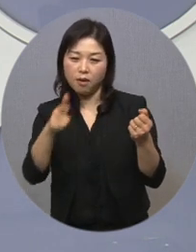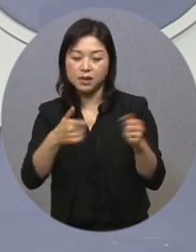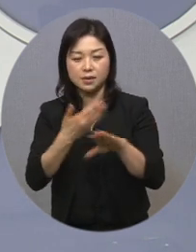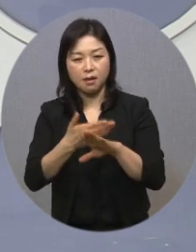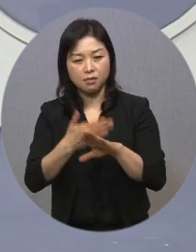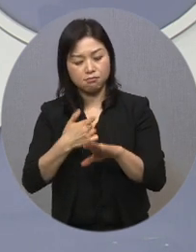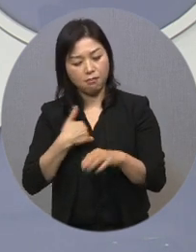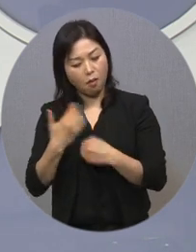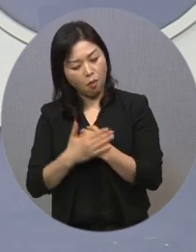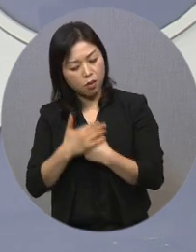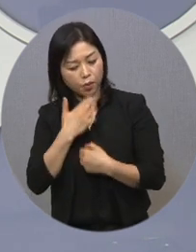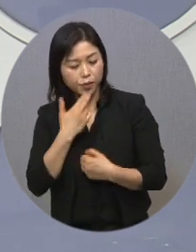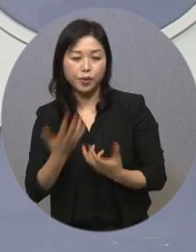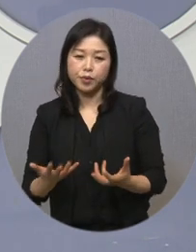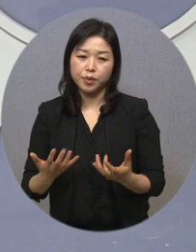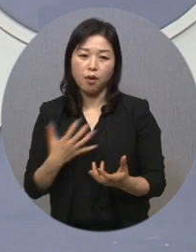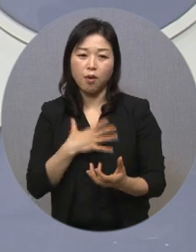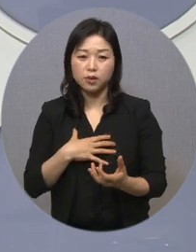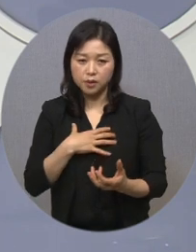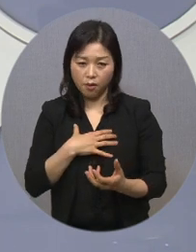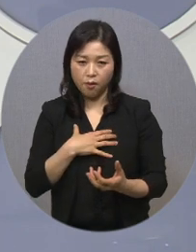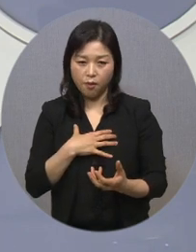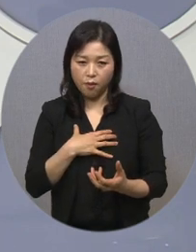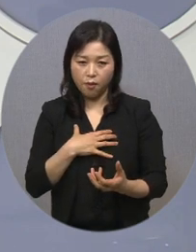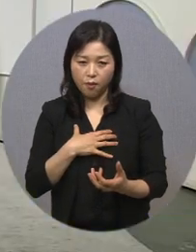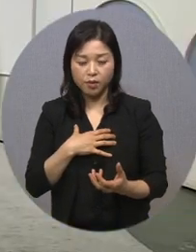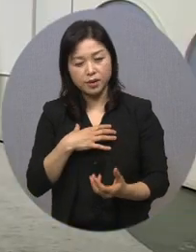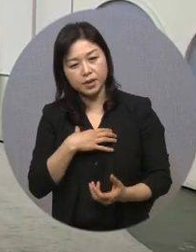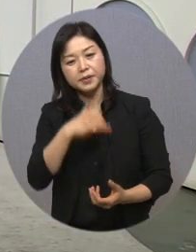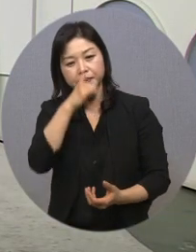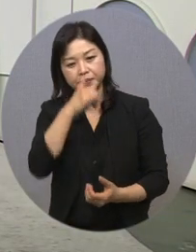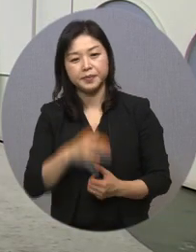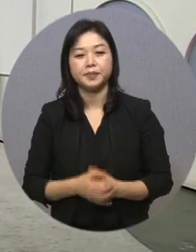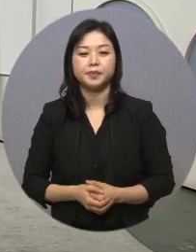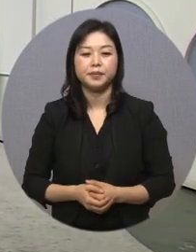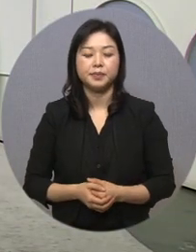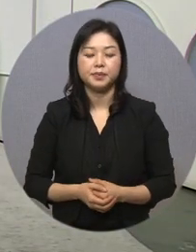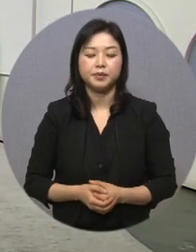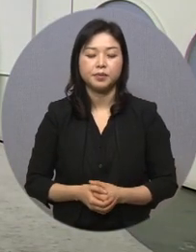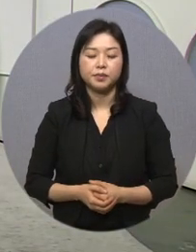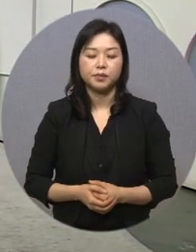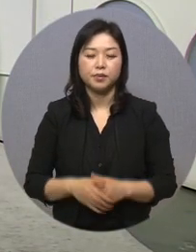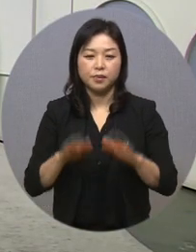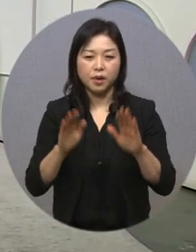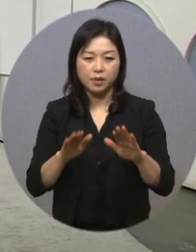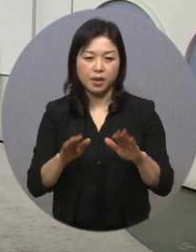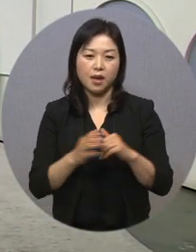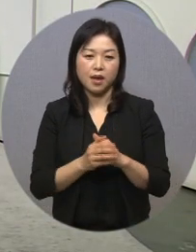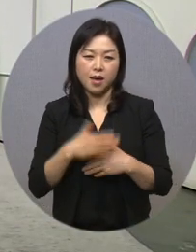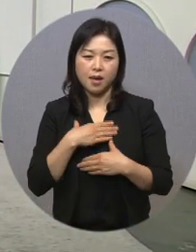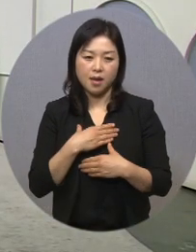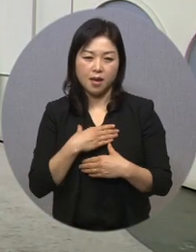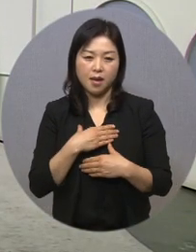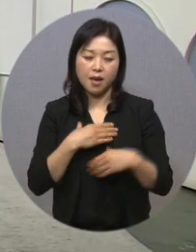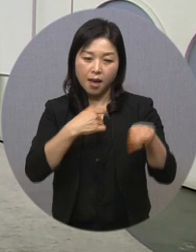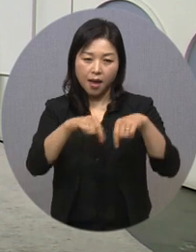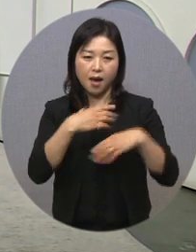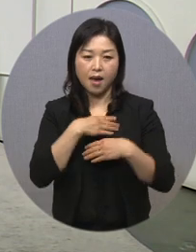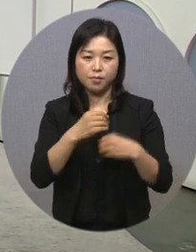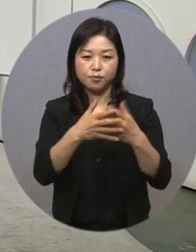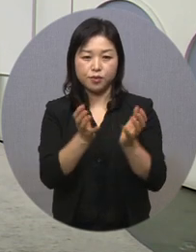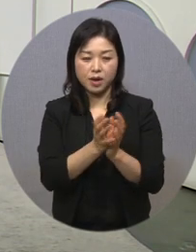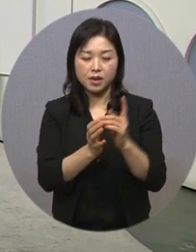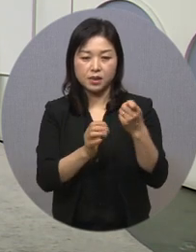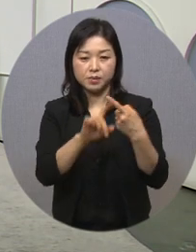거 이런 부분들에 좀 기우인 부분이 있는데요. 이번에 행안부가